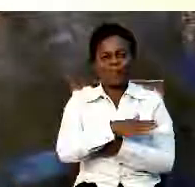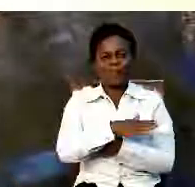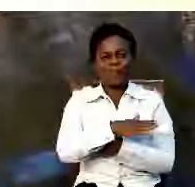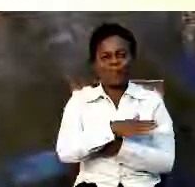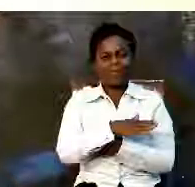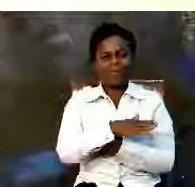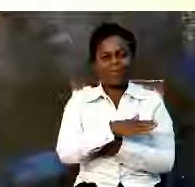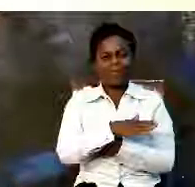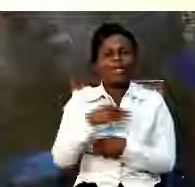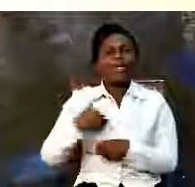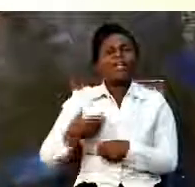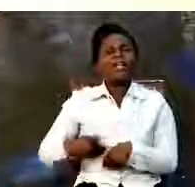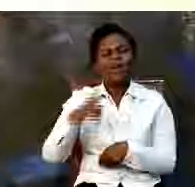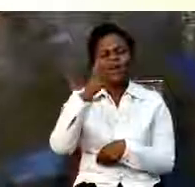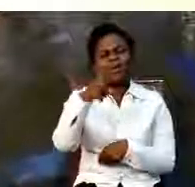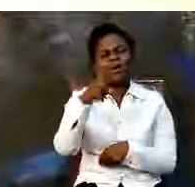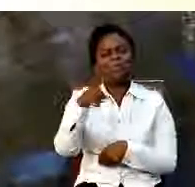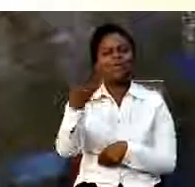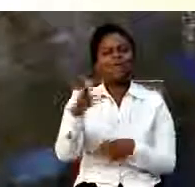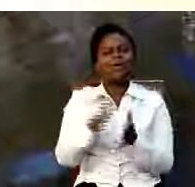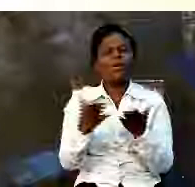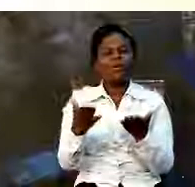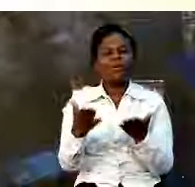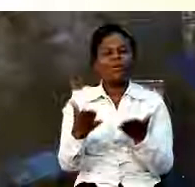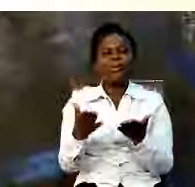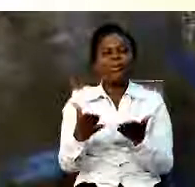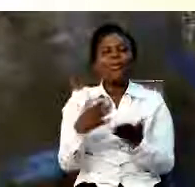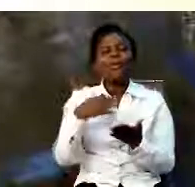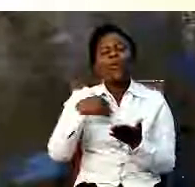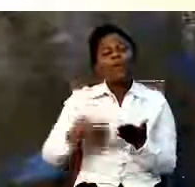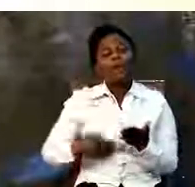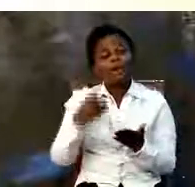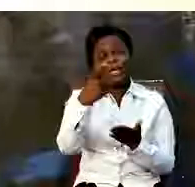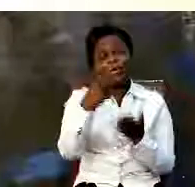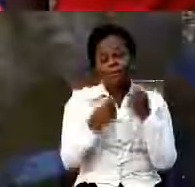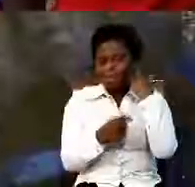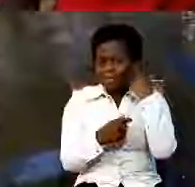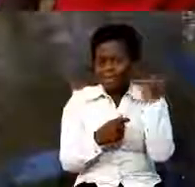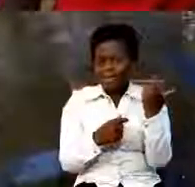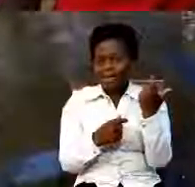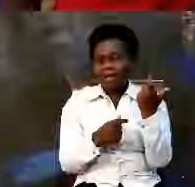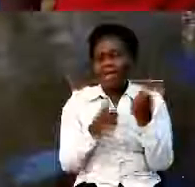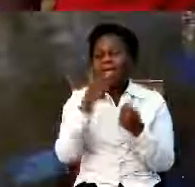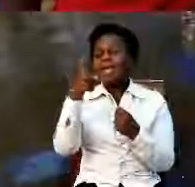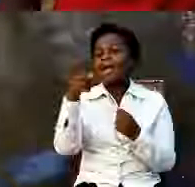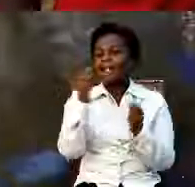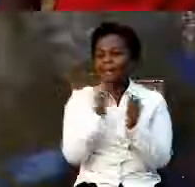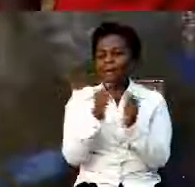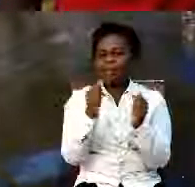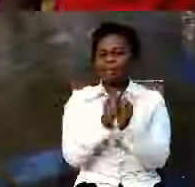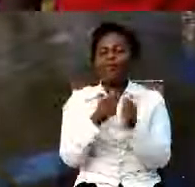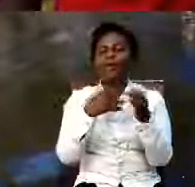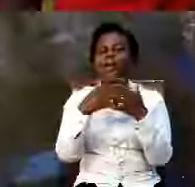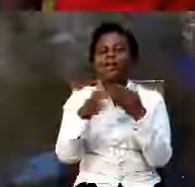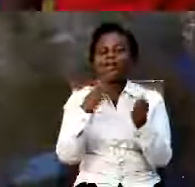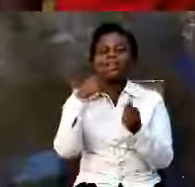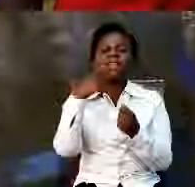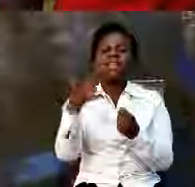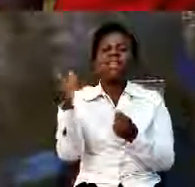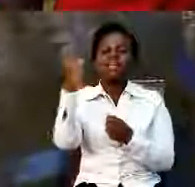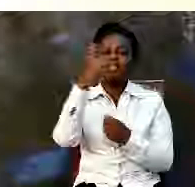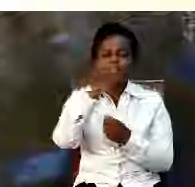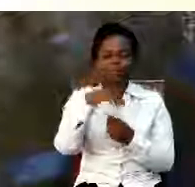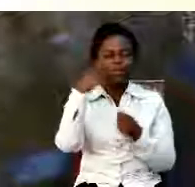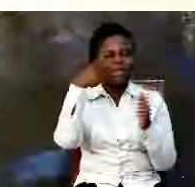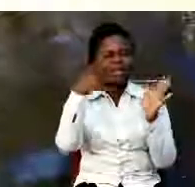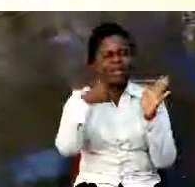Jamani, hivi wanawake wapo hawapo mundani? Huko wanawake mnanisikia huko? Yale mambo wanayoyafanya ya kila siku